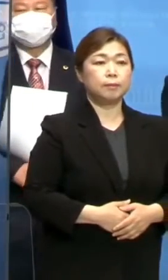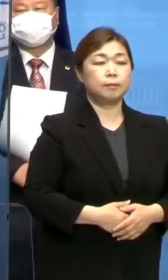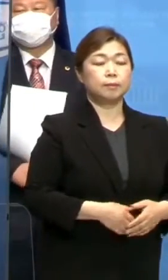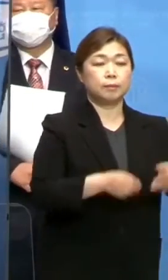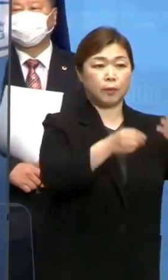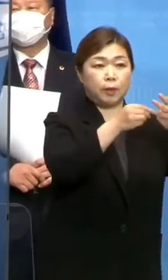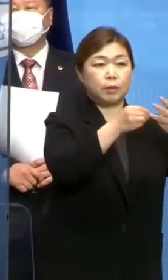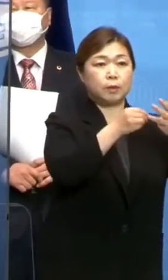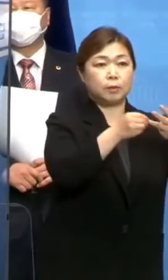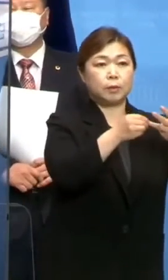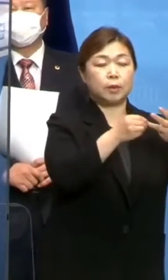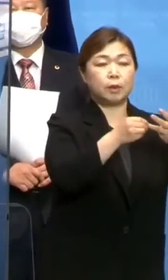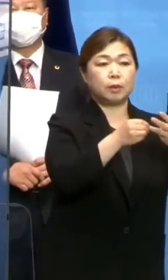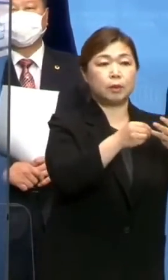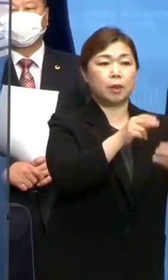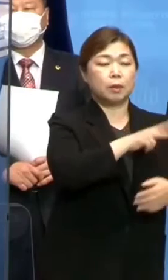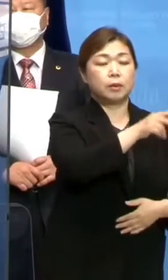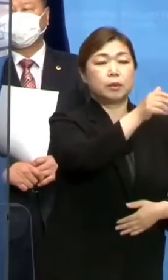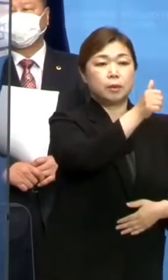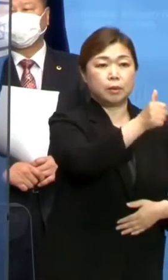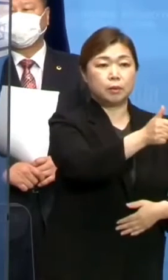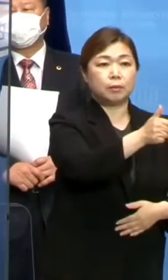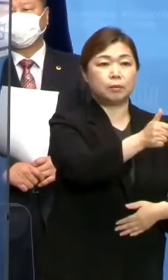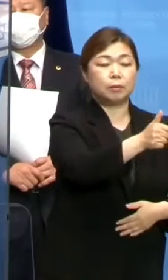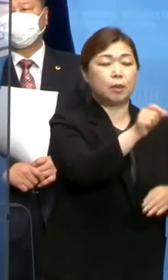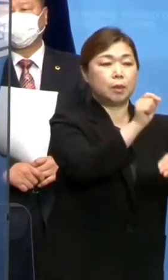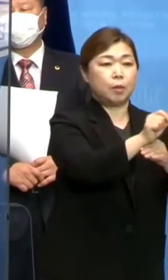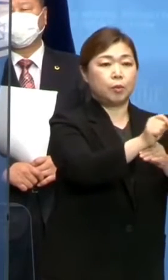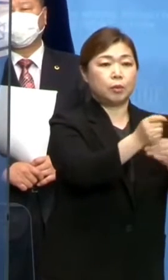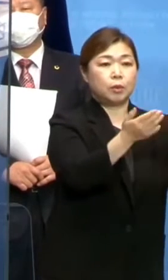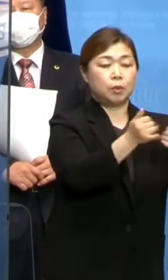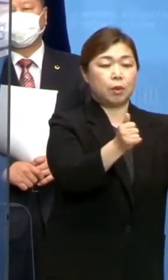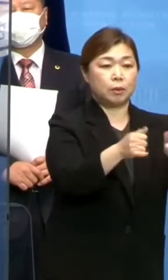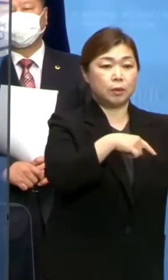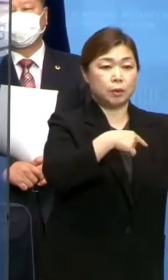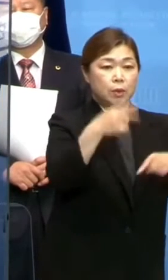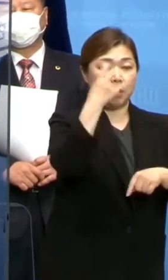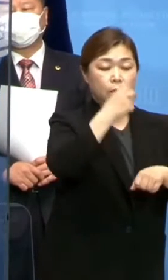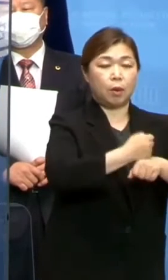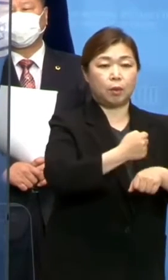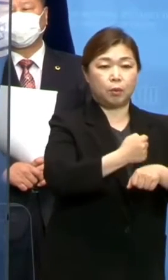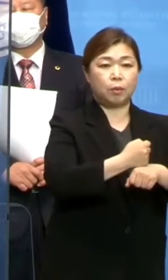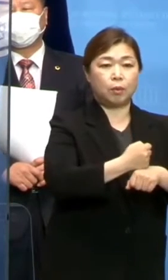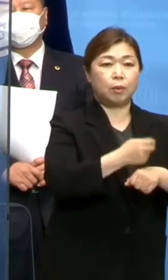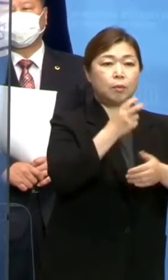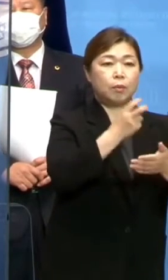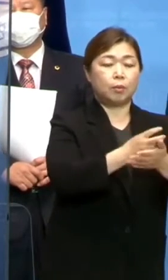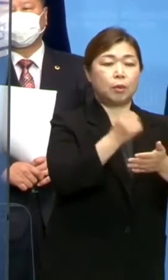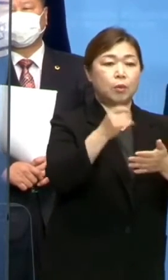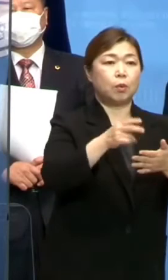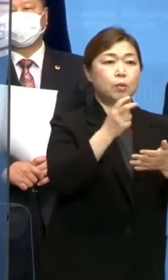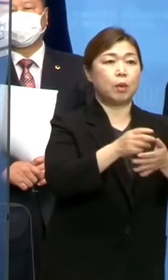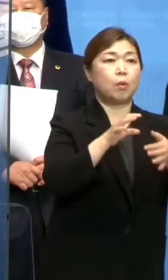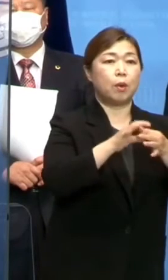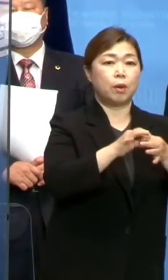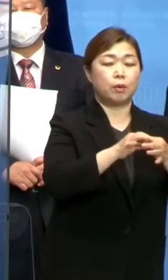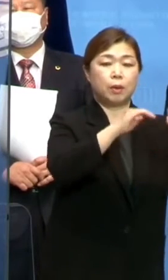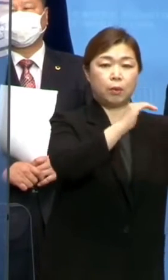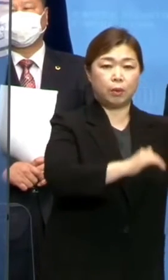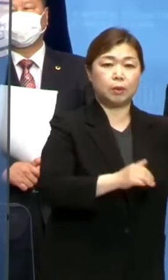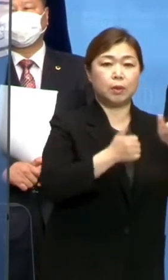셋째 의장은 사무 직원을 지휘 감독하고 법령과 조례로 정하는 바에 따라서